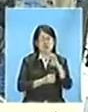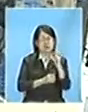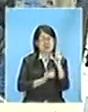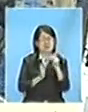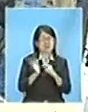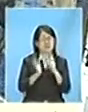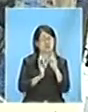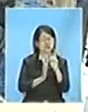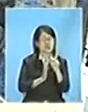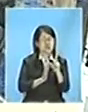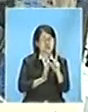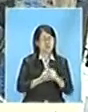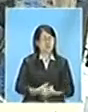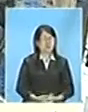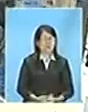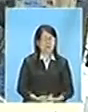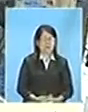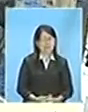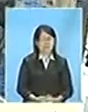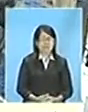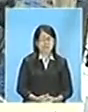ก